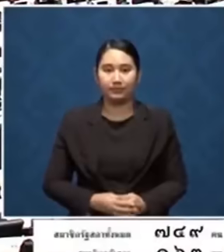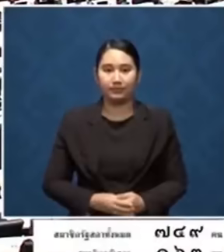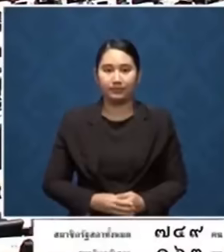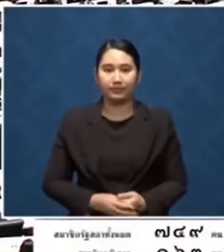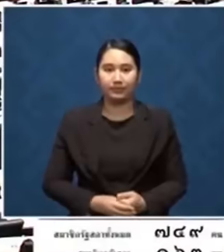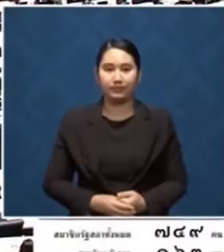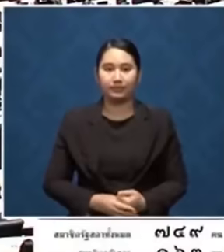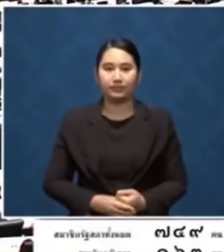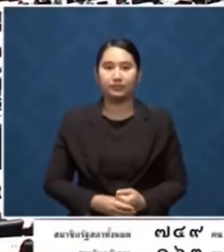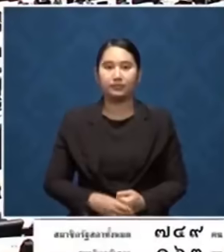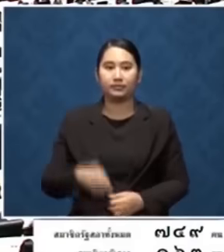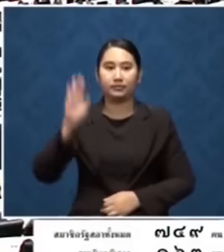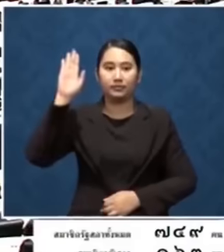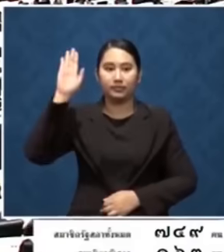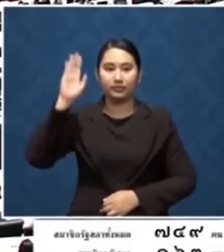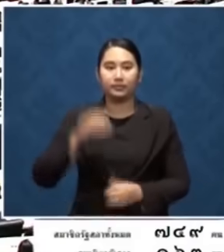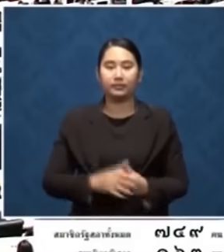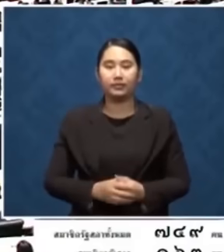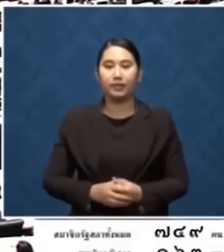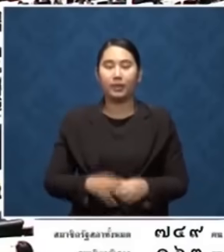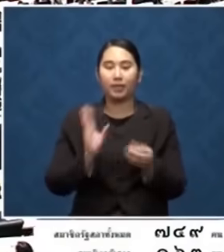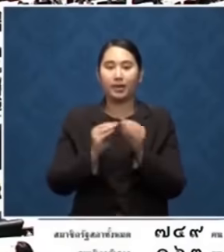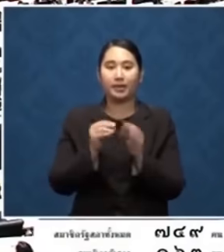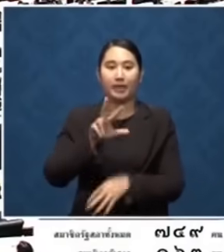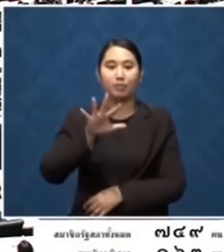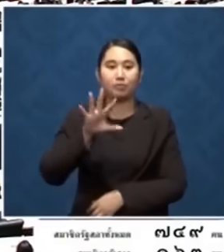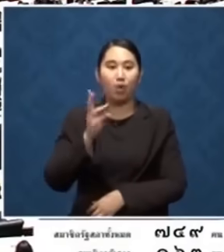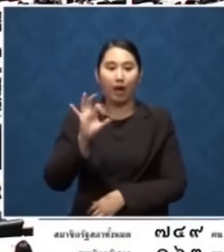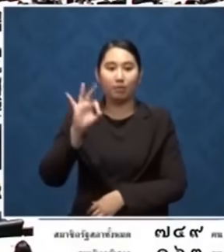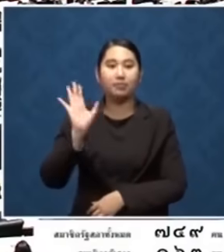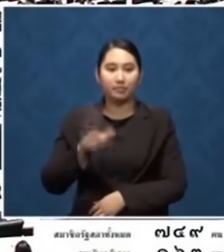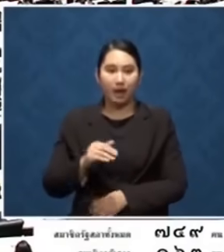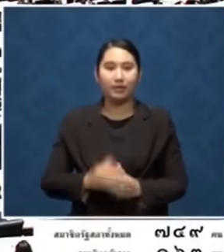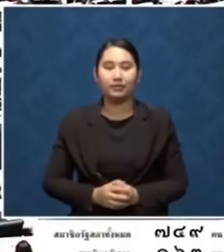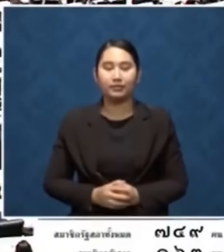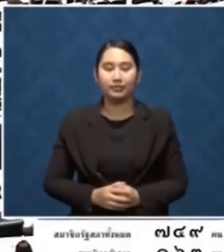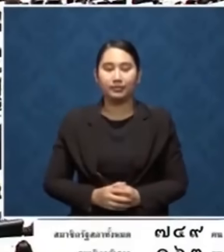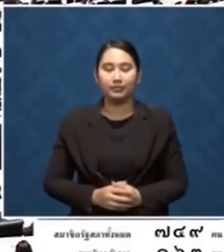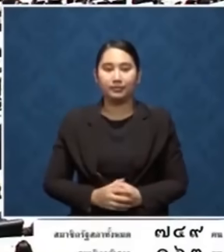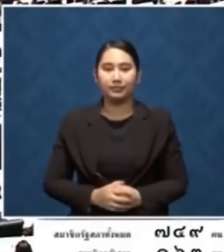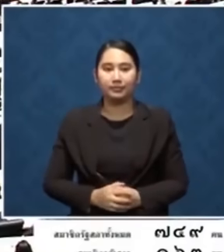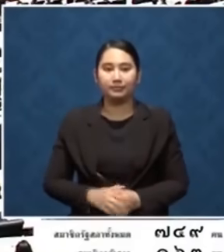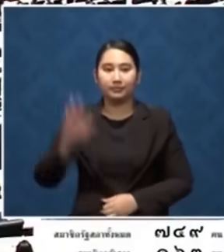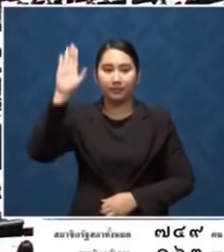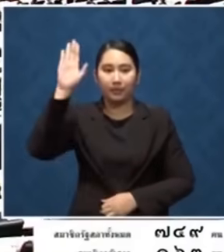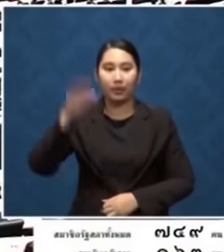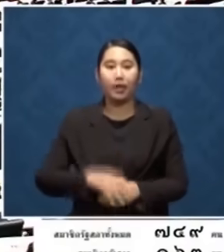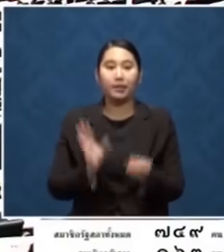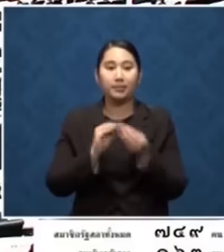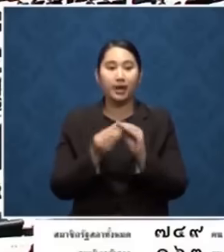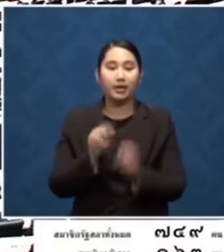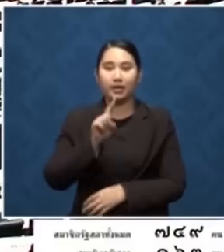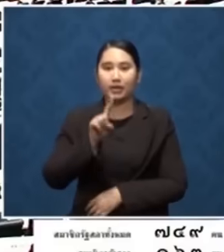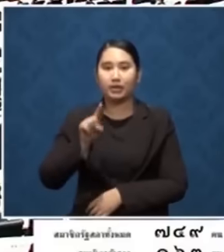อนจะกลับมาประชุมอีกทีนึงวันที่19กรกฎาคมแต่ตอนนี้เป็นเพียงกระแสข่าวรายงานเบื้องต้นเท่านั้นนะผ่านมากี่ชั่วโมง